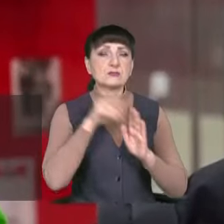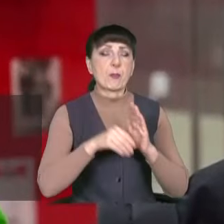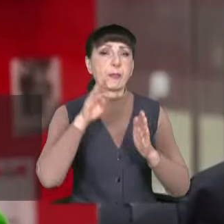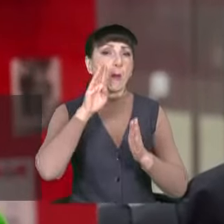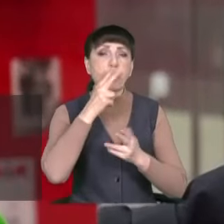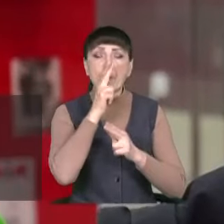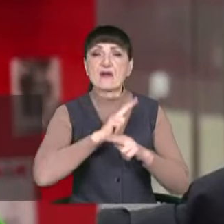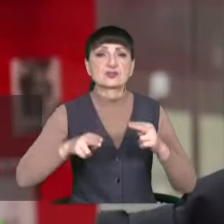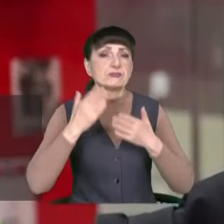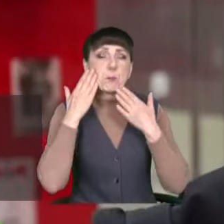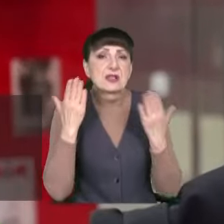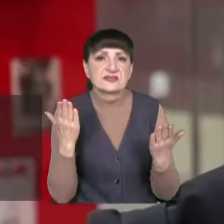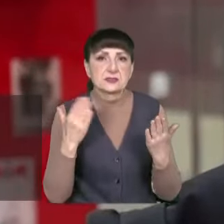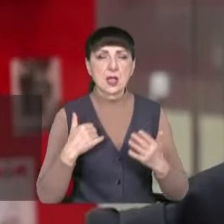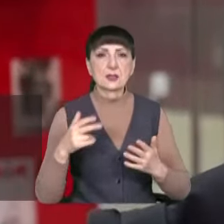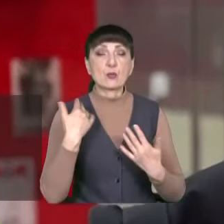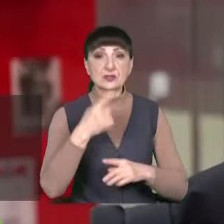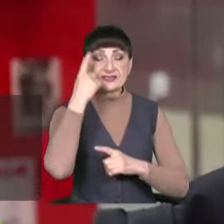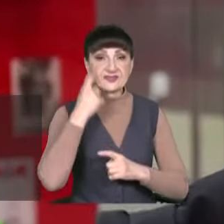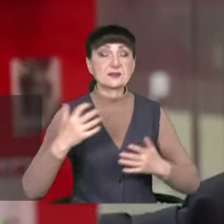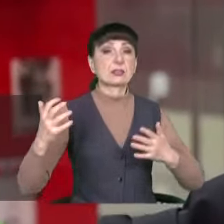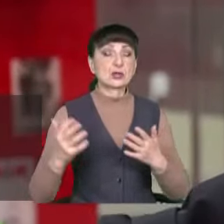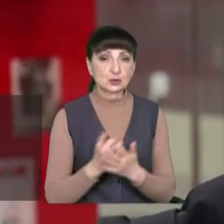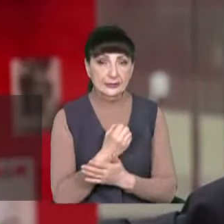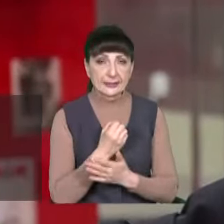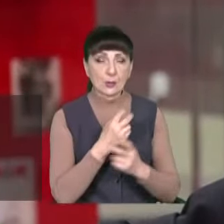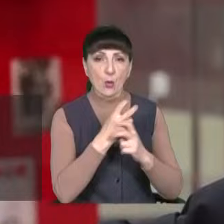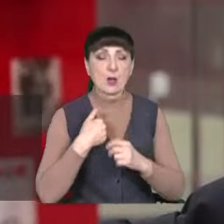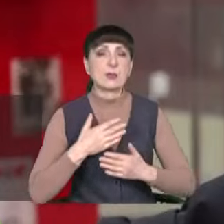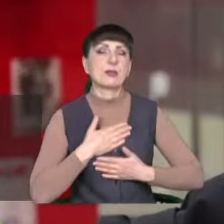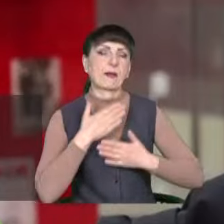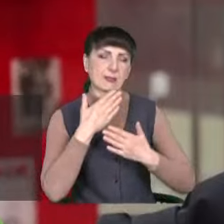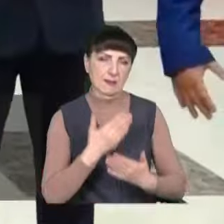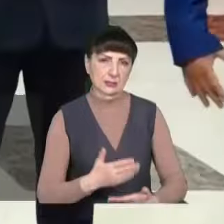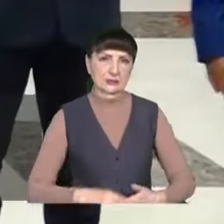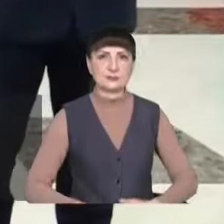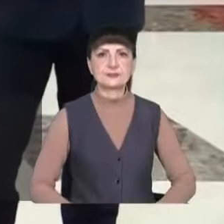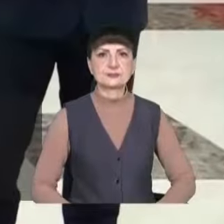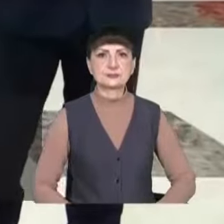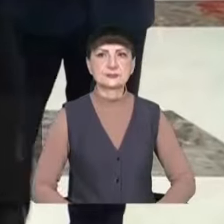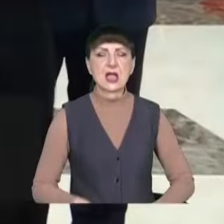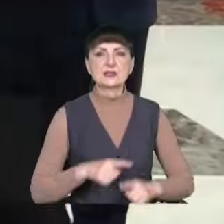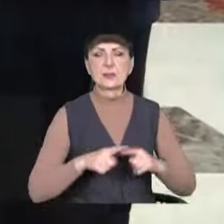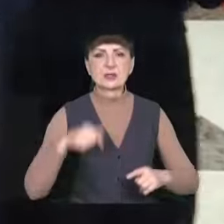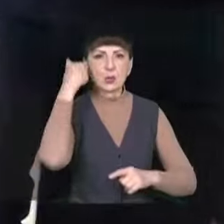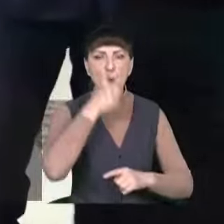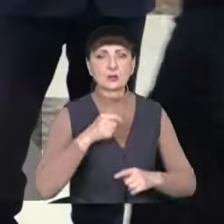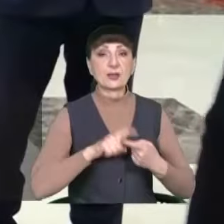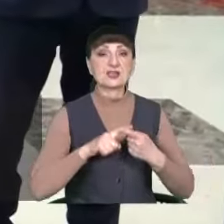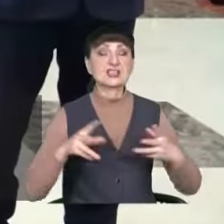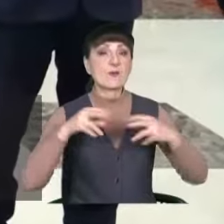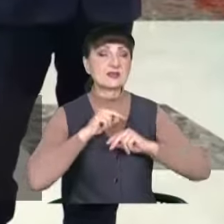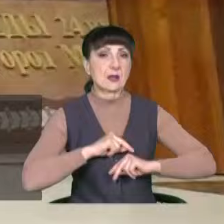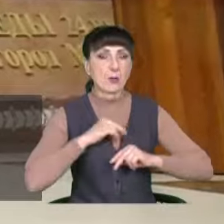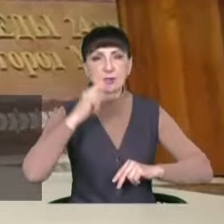пропавшим без вести. Нам пришло известие, что нашли его останки. Мы благодарны за это. К слову, за последние годы, благодаря совместной